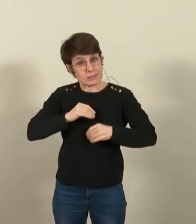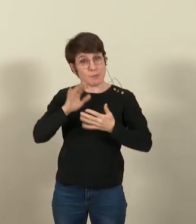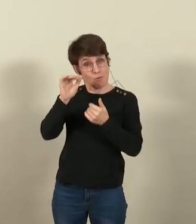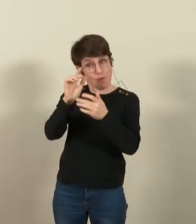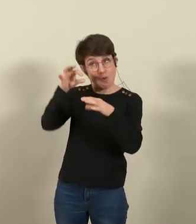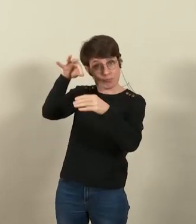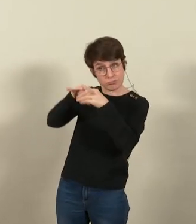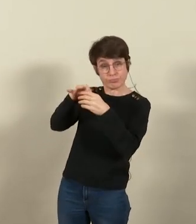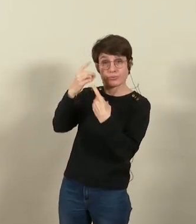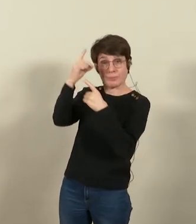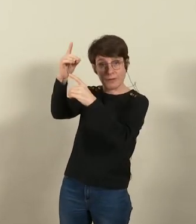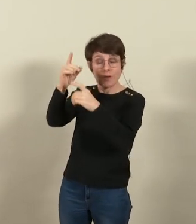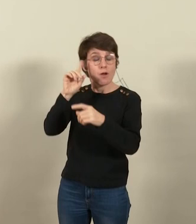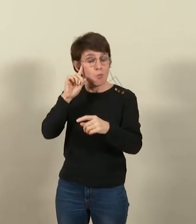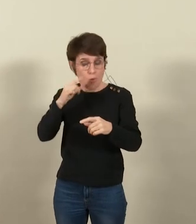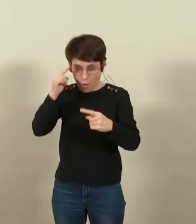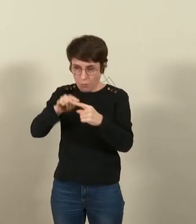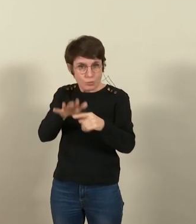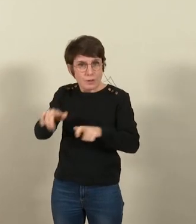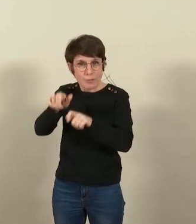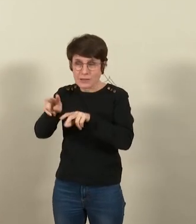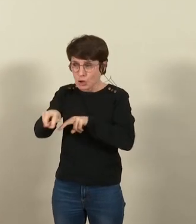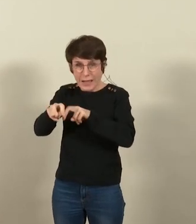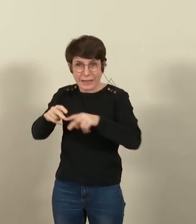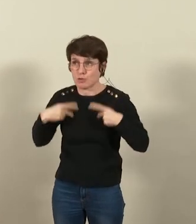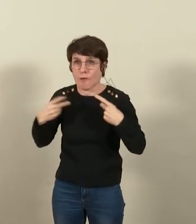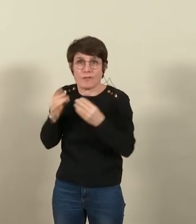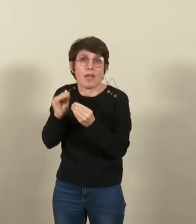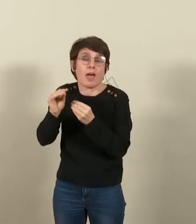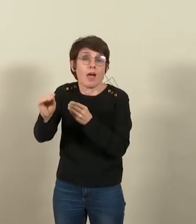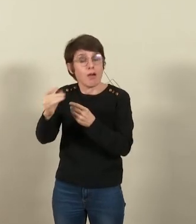agriculteurs et de permettre à notre pays d'assurer sa souveraineté